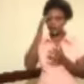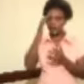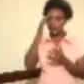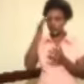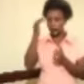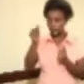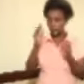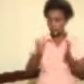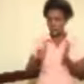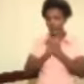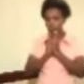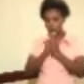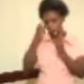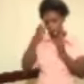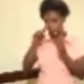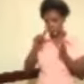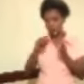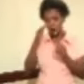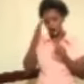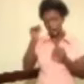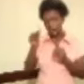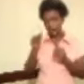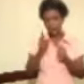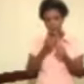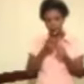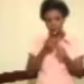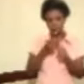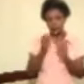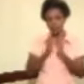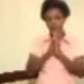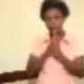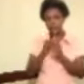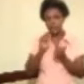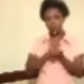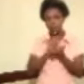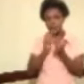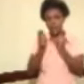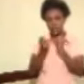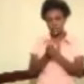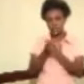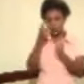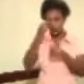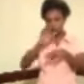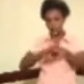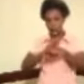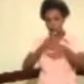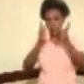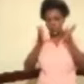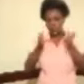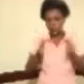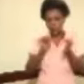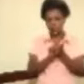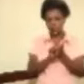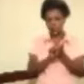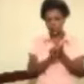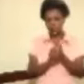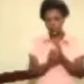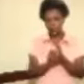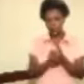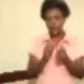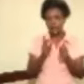venir. Deuxièmement, Haïti, membre fondateur de l'ONU, il a accepté Chantla qui baille Conseil de sécurité à un pouvoir